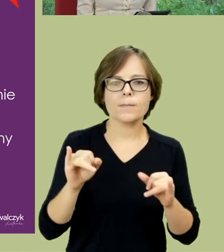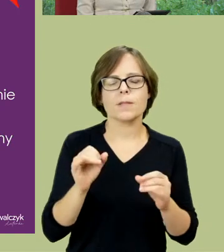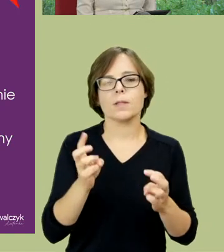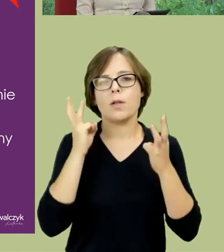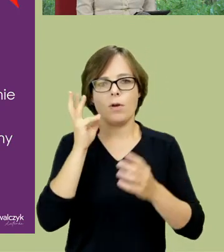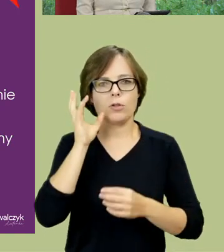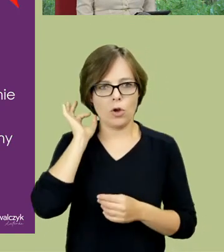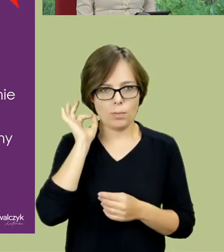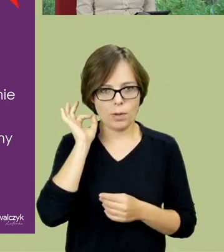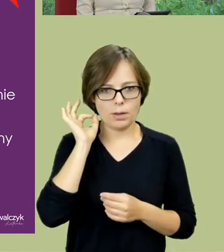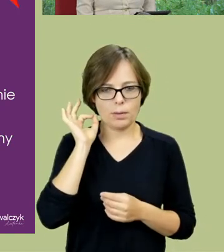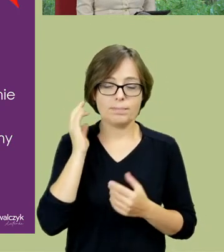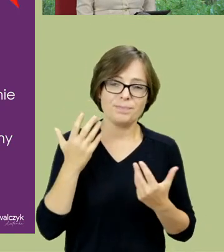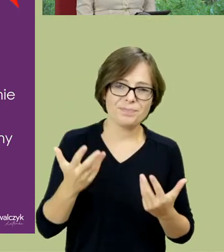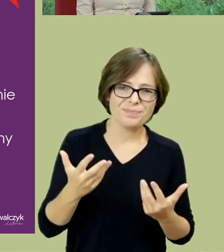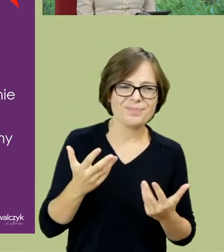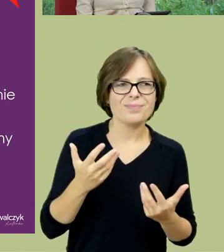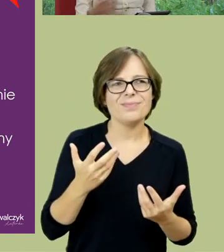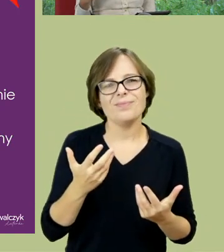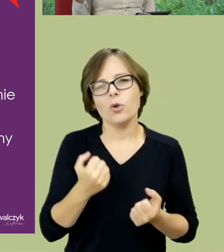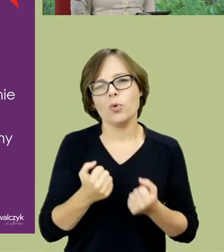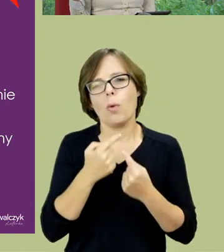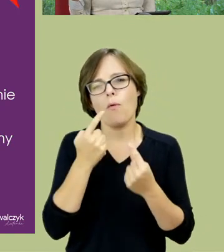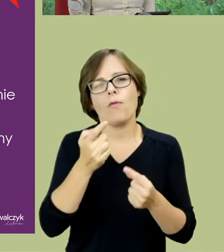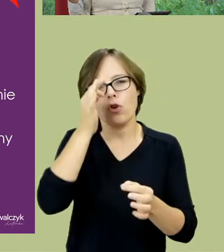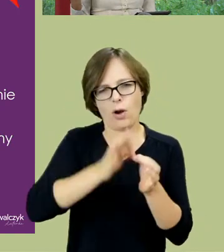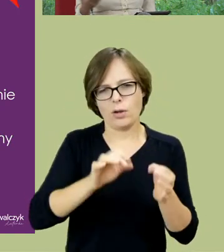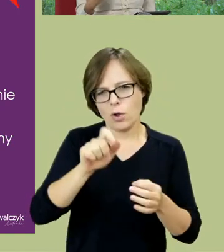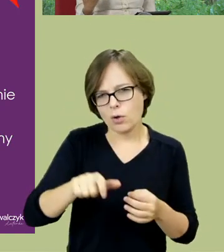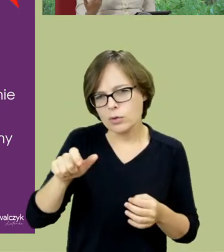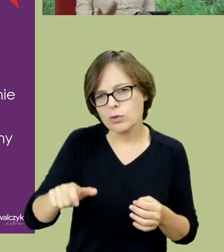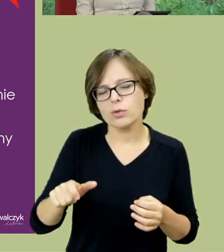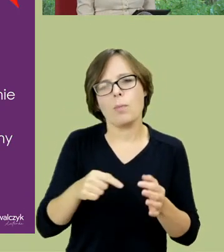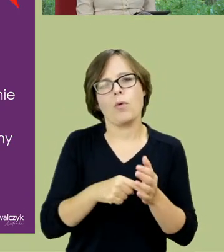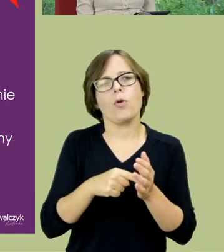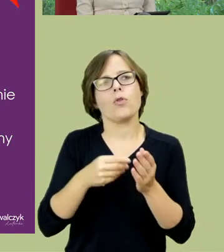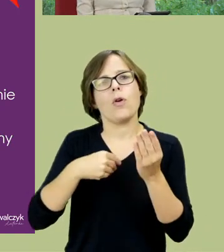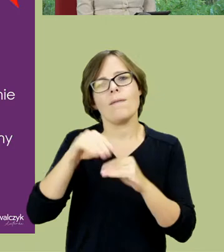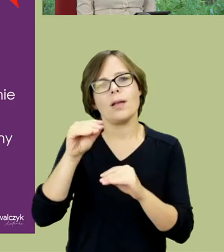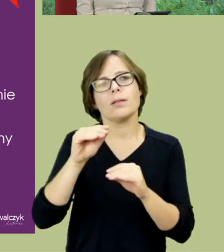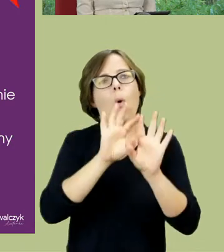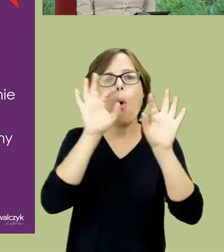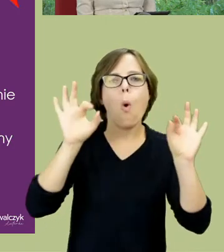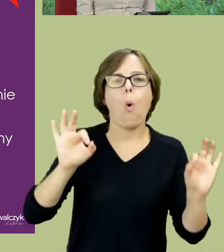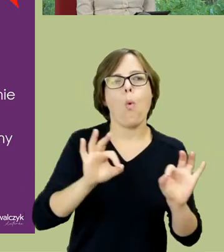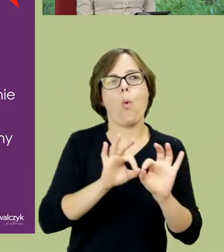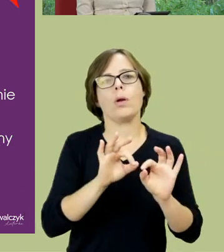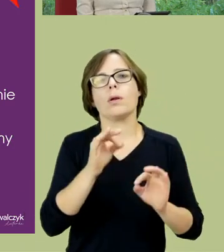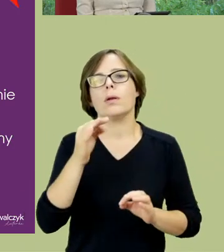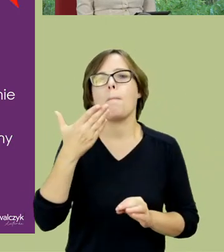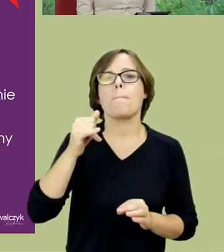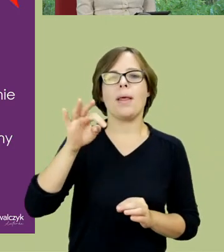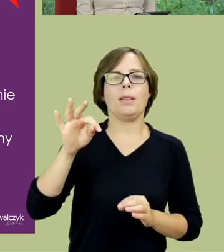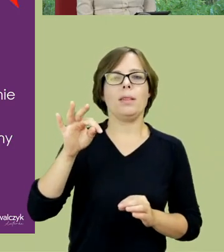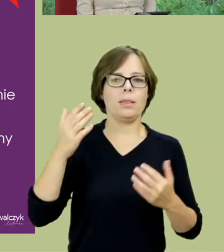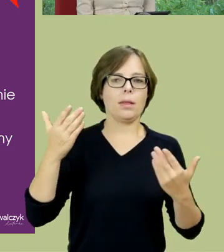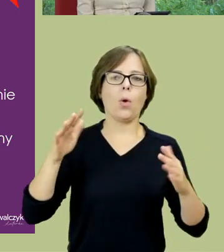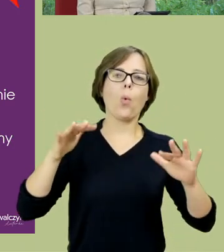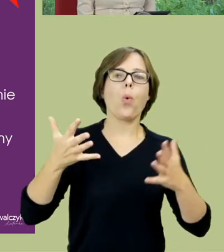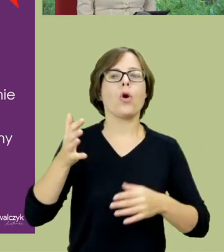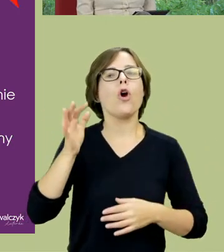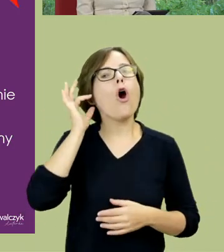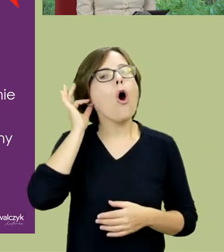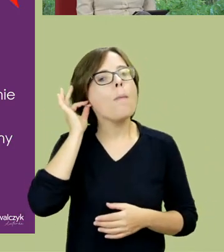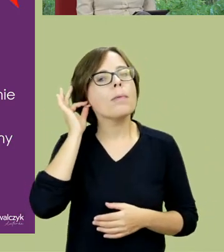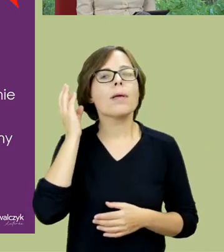kobietami, a właściwie trudno tu mówić o konkretnych postaciach, a w pewnym wyobrażonym micie kobiety Polki, która mnie